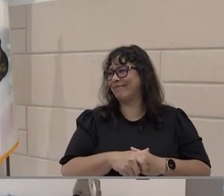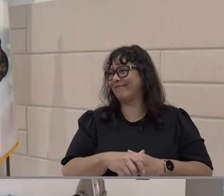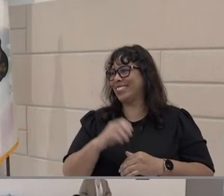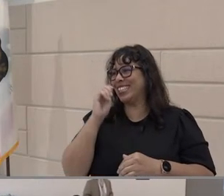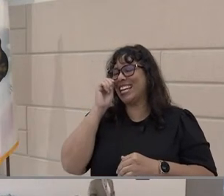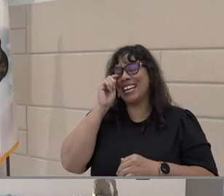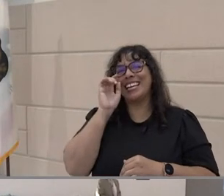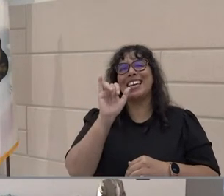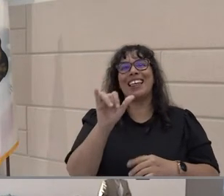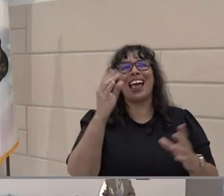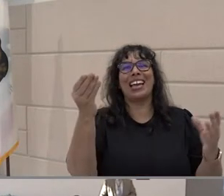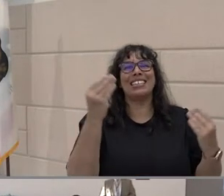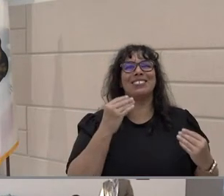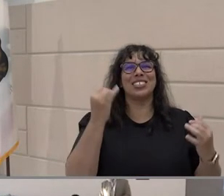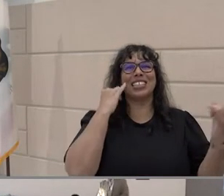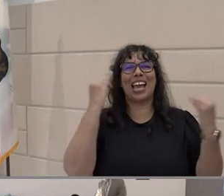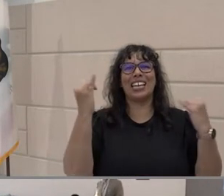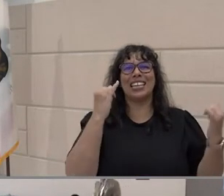ណាបាទ